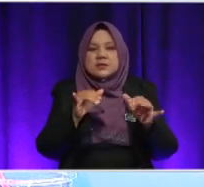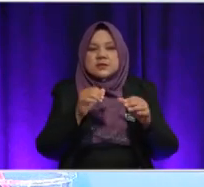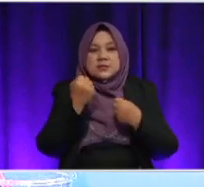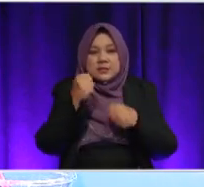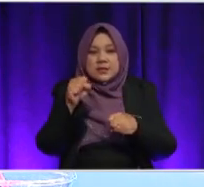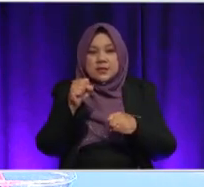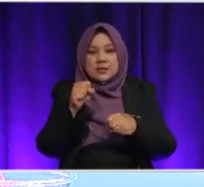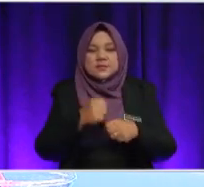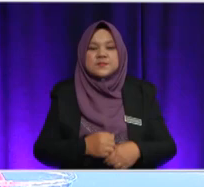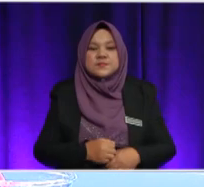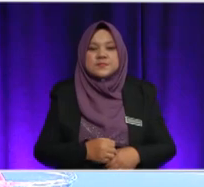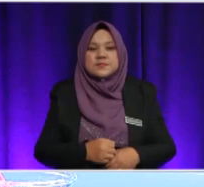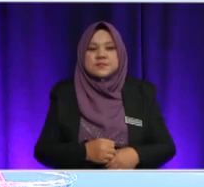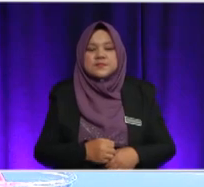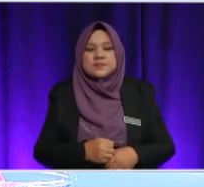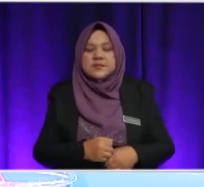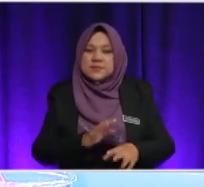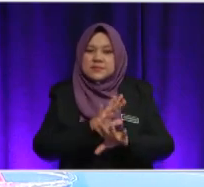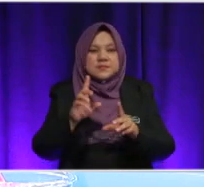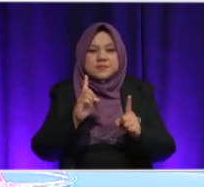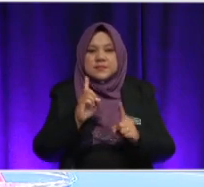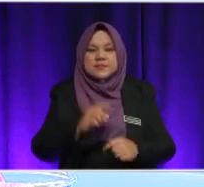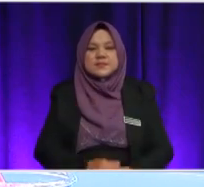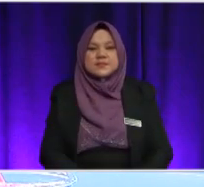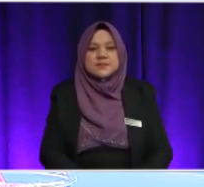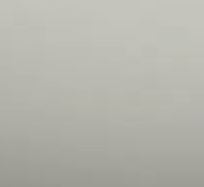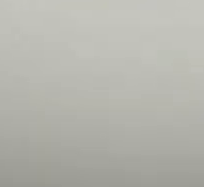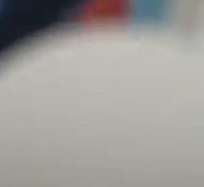mendengar atas di ddtvm Giant kemana-mana